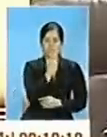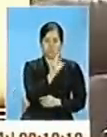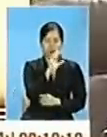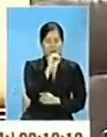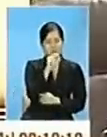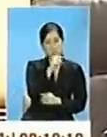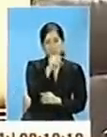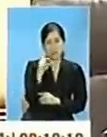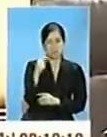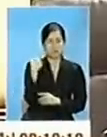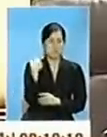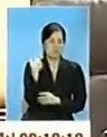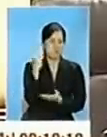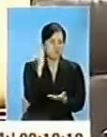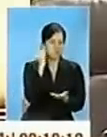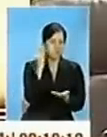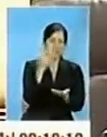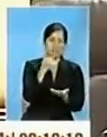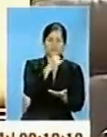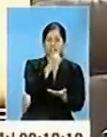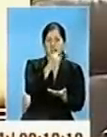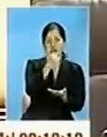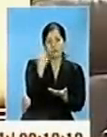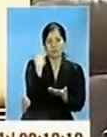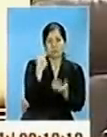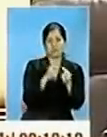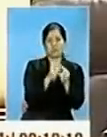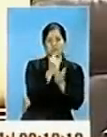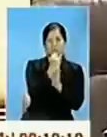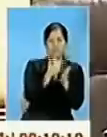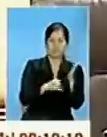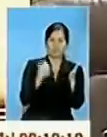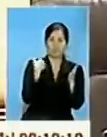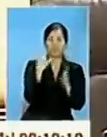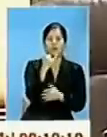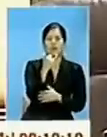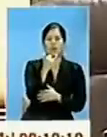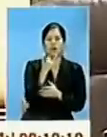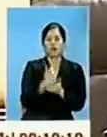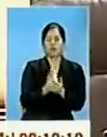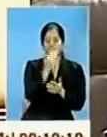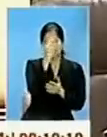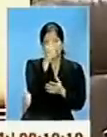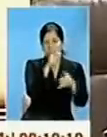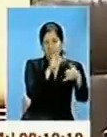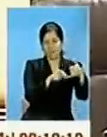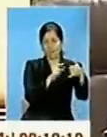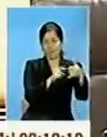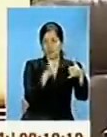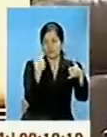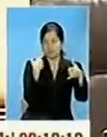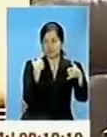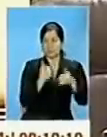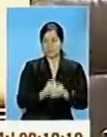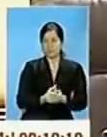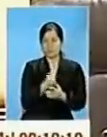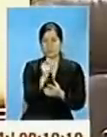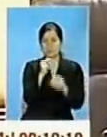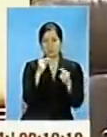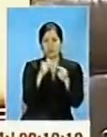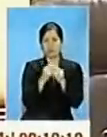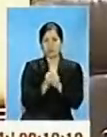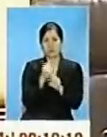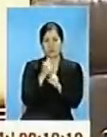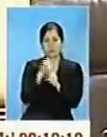งไม่มั่นใจฮะก็ไอ้คนบางคนเนี่ยไม่มีใครจับตัวไปเรียกคาถ่